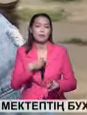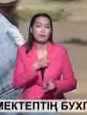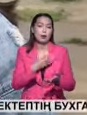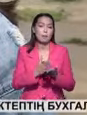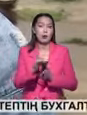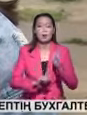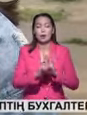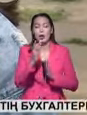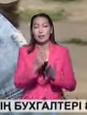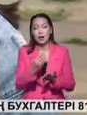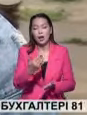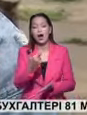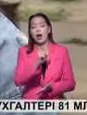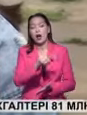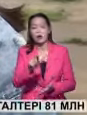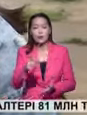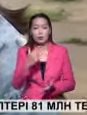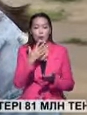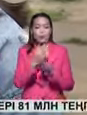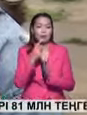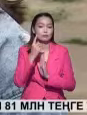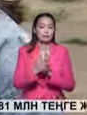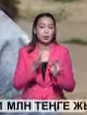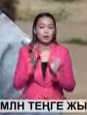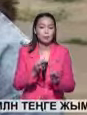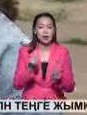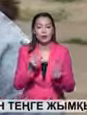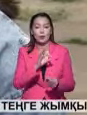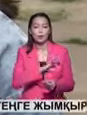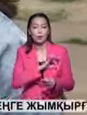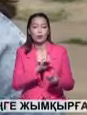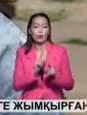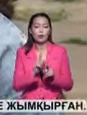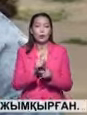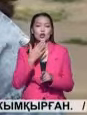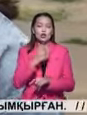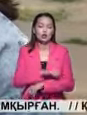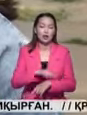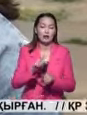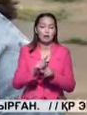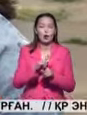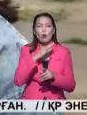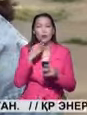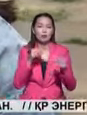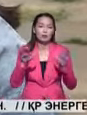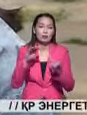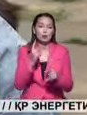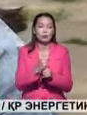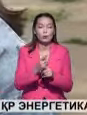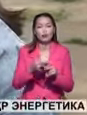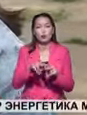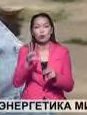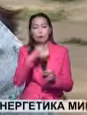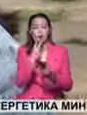бұл адамдардың өзінің қаражатын тиімді пайдалануға шектен тыс қарыз алмауға үйретеді. Сондықтан дәл осындай жобалар барлық өңірлерде